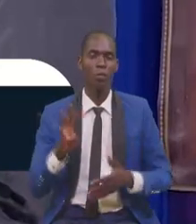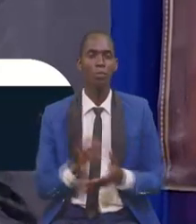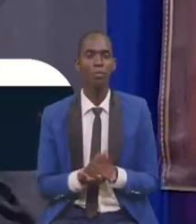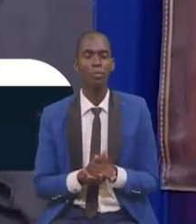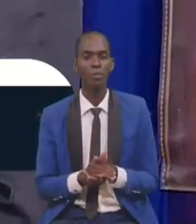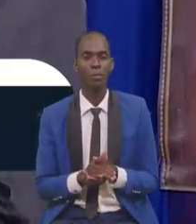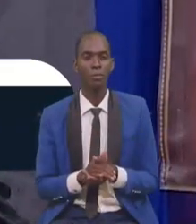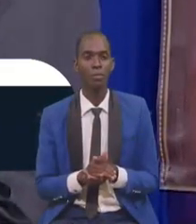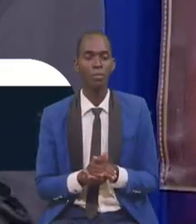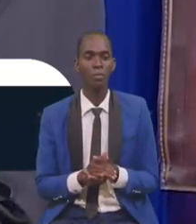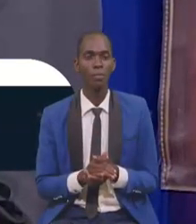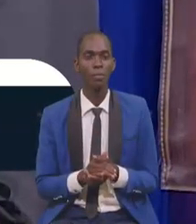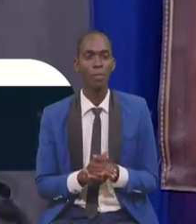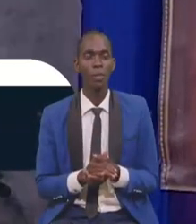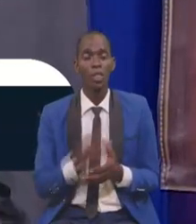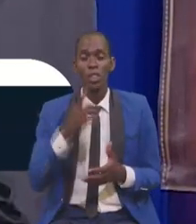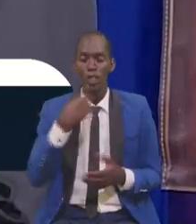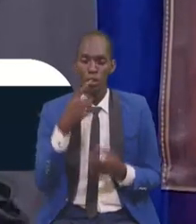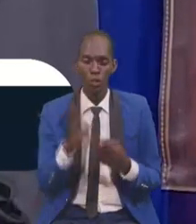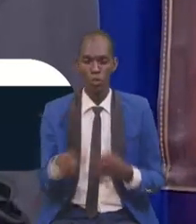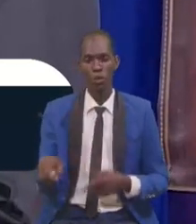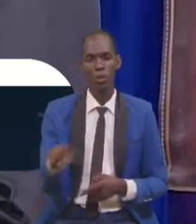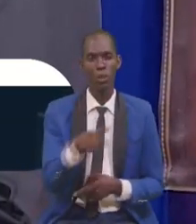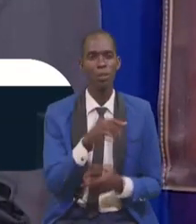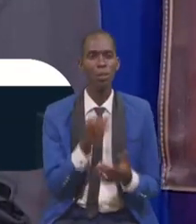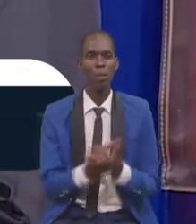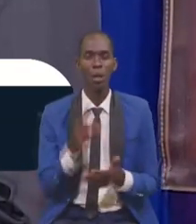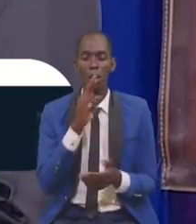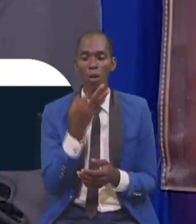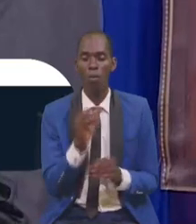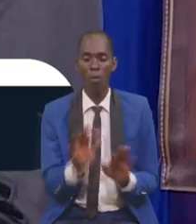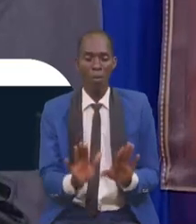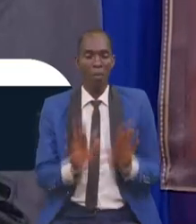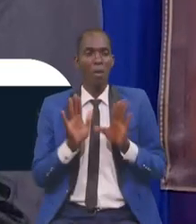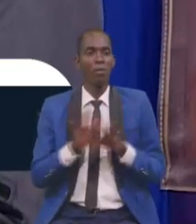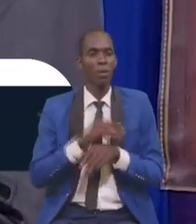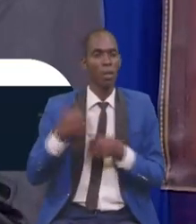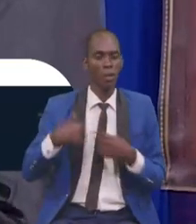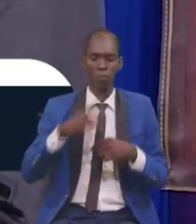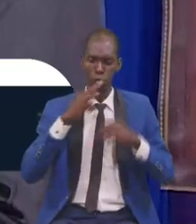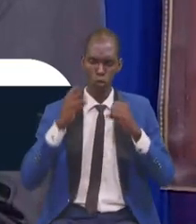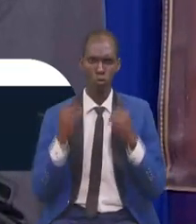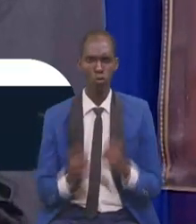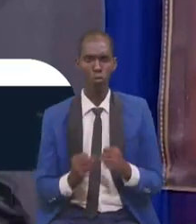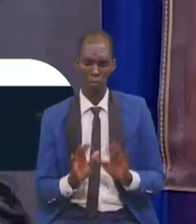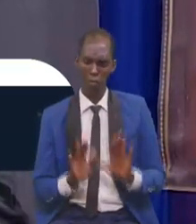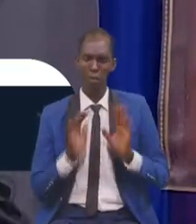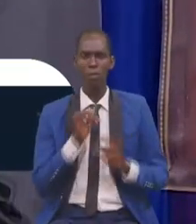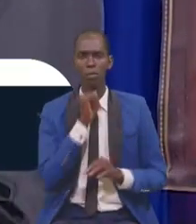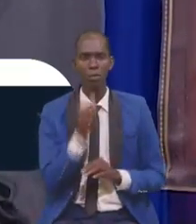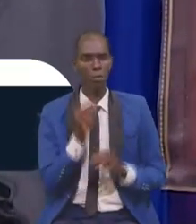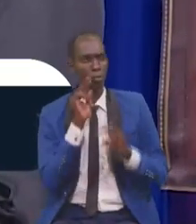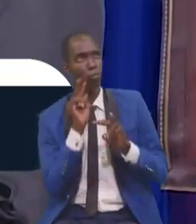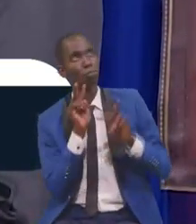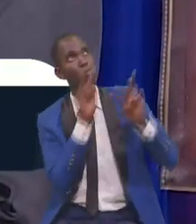verset 4. Ésaïe 35, verset 4. Dites à ceux qui ont le cœur troublé, prenez courage, ne craignez